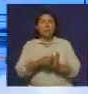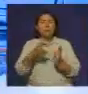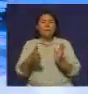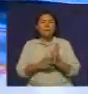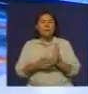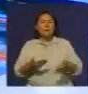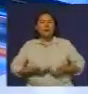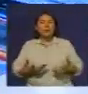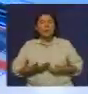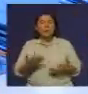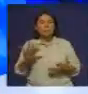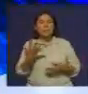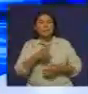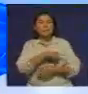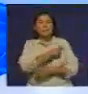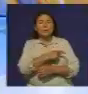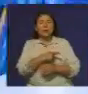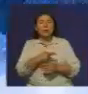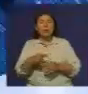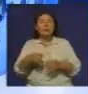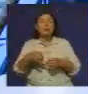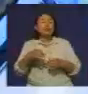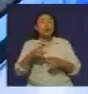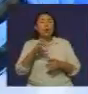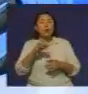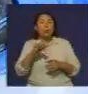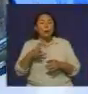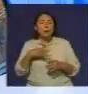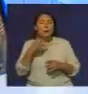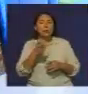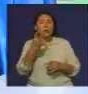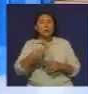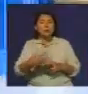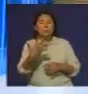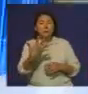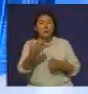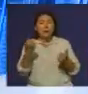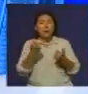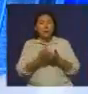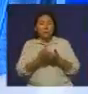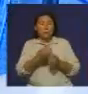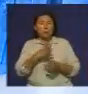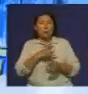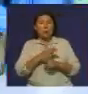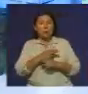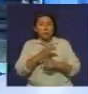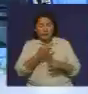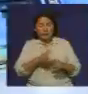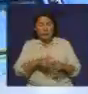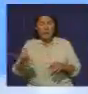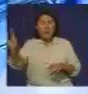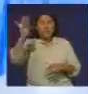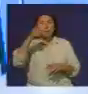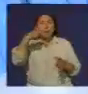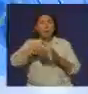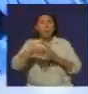2018 жылдың 5 айында Қазақстанда жол-көлік оқиғалары салдарынан 225 адам көз жұмды. Бұл туралы Қазақстан Республикасы Ішкі